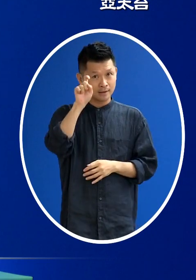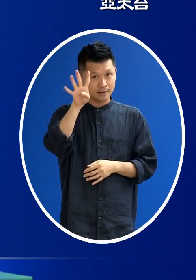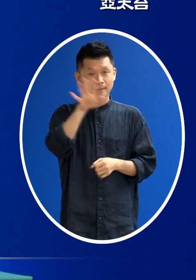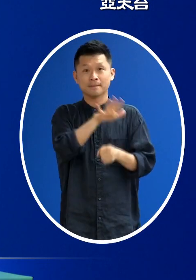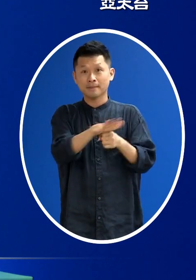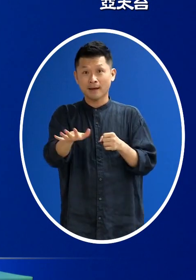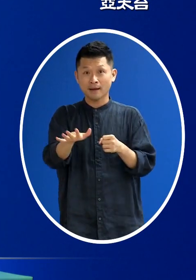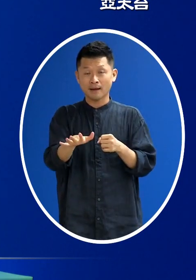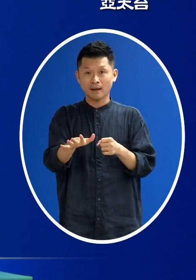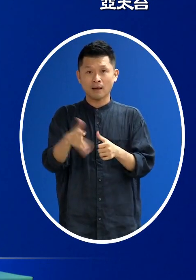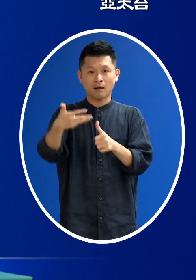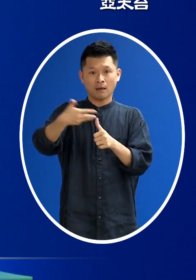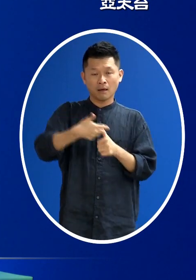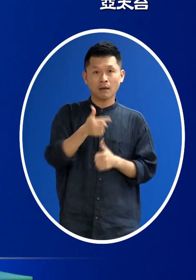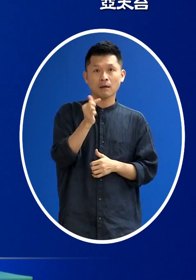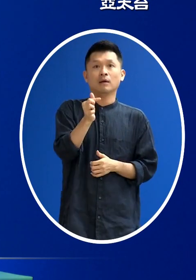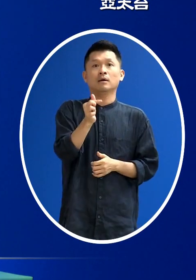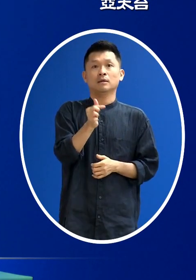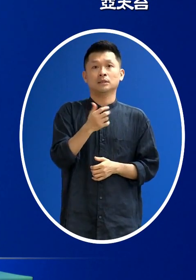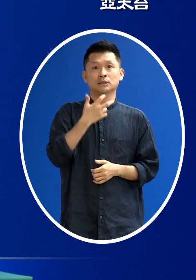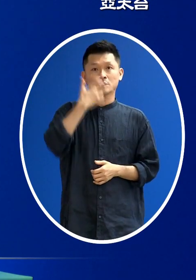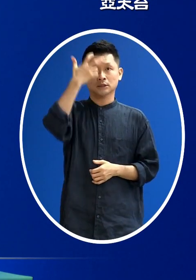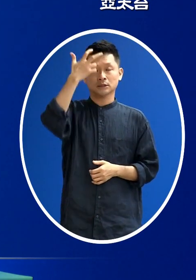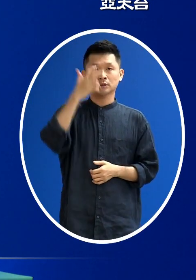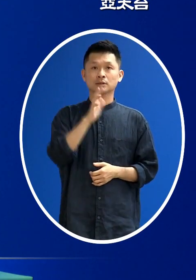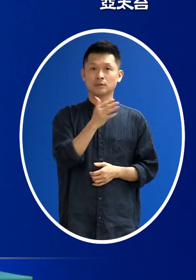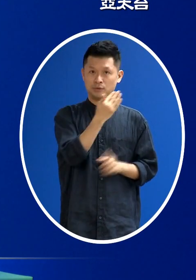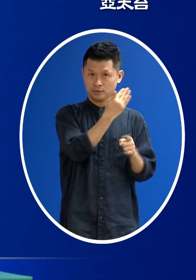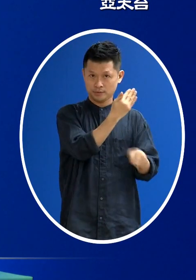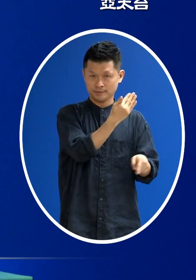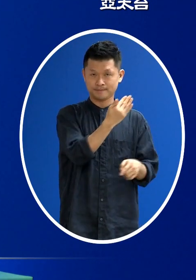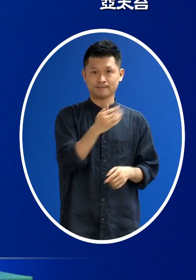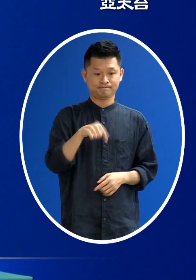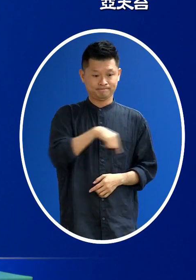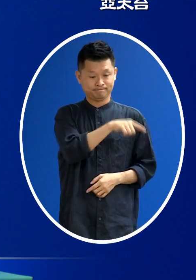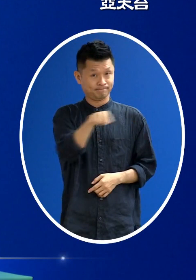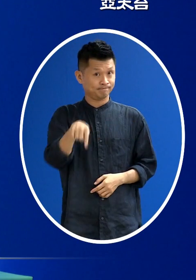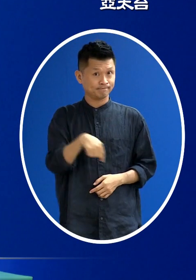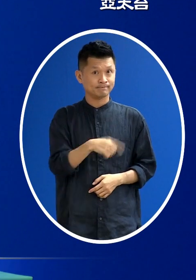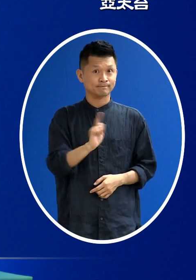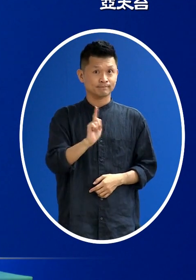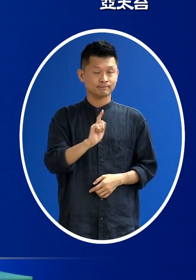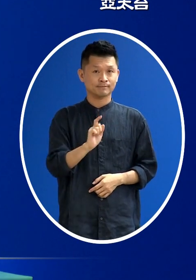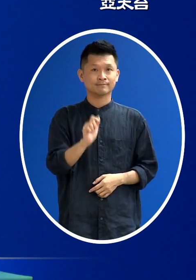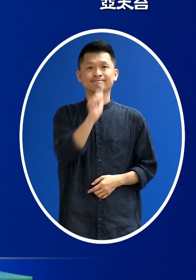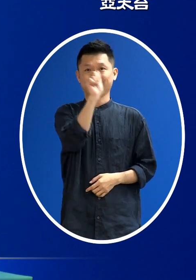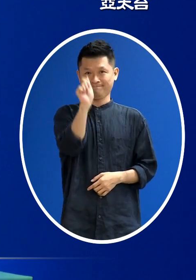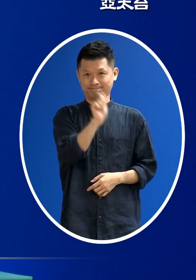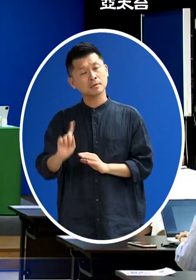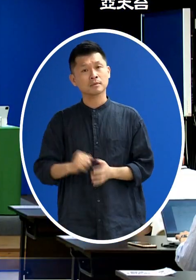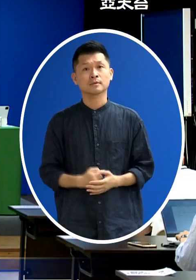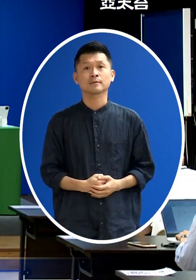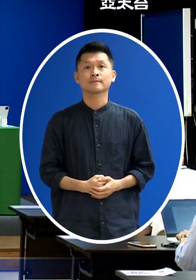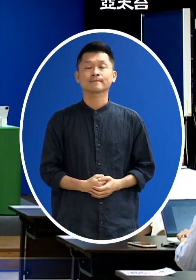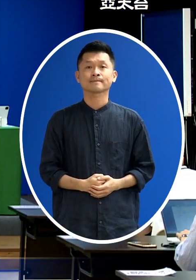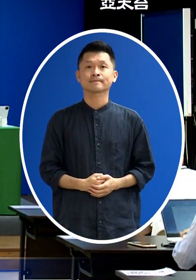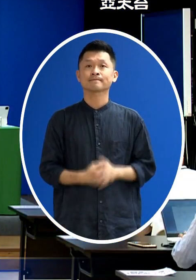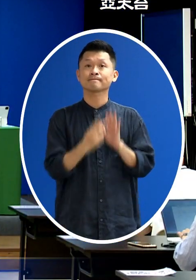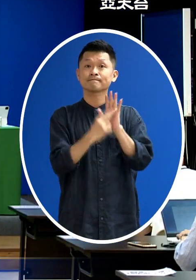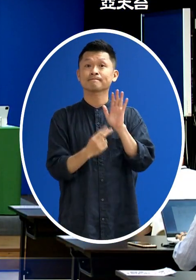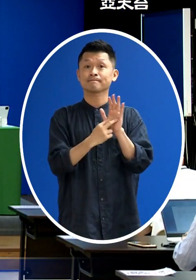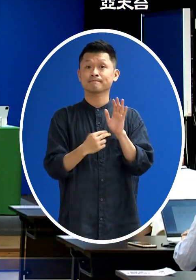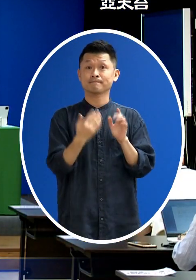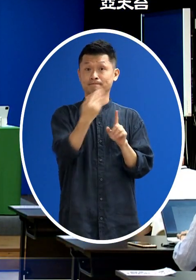还有在染 COVID-19。那目前，这九个个案都是打 A 粒的一个疫苗。这